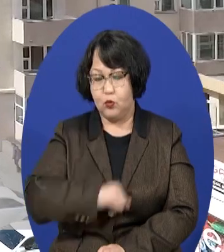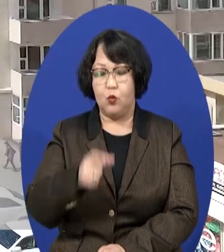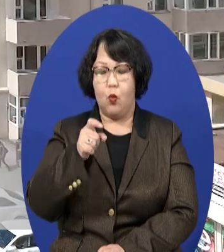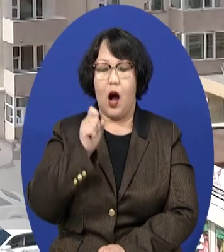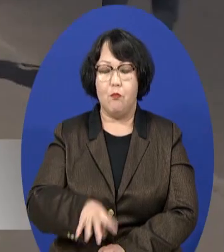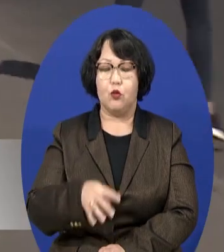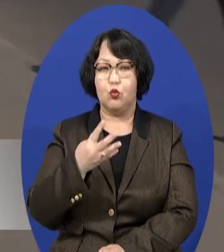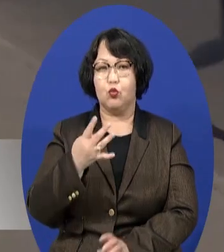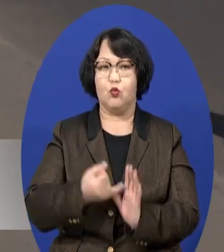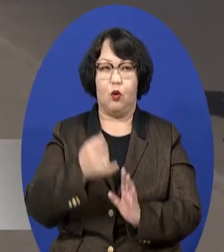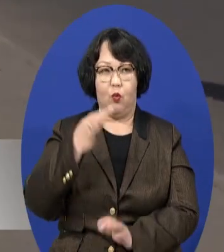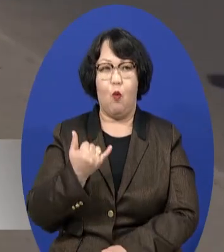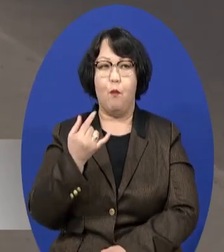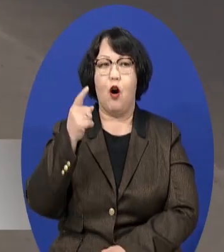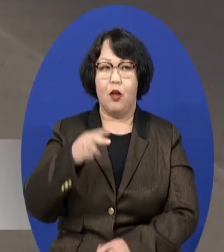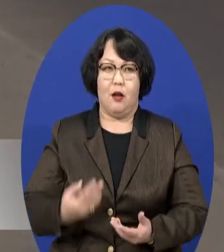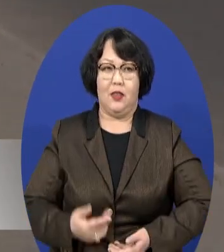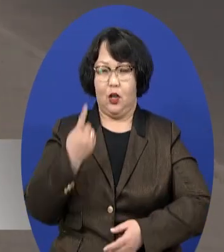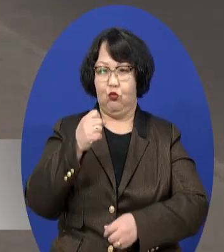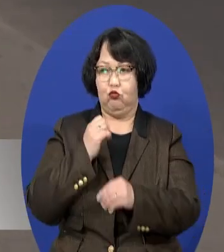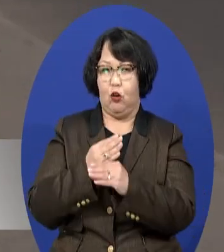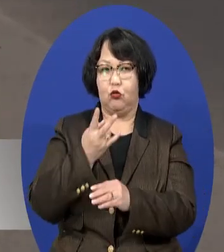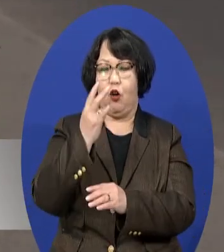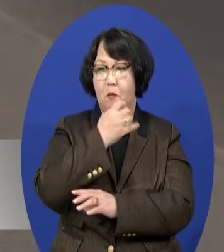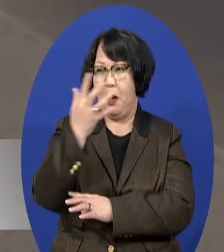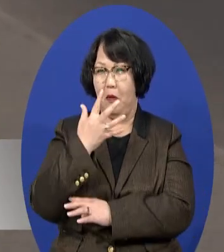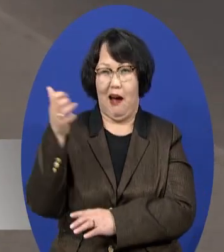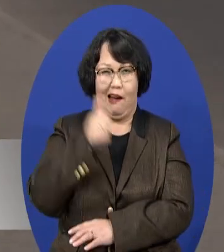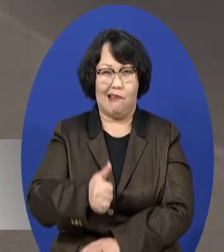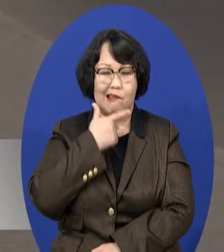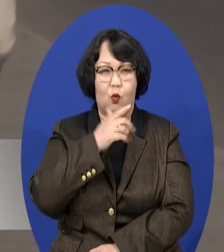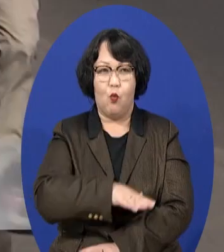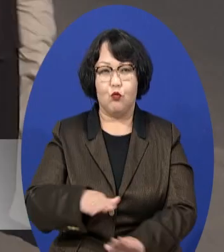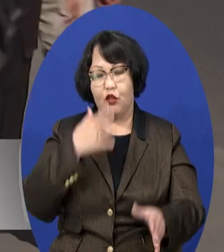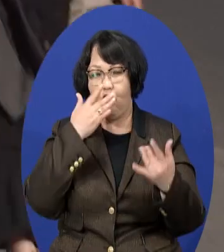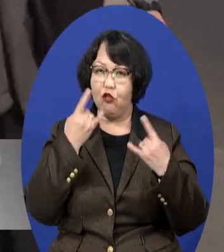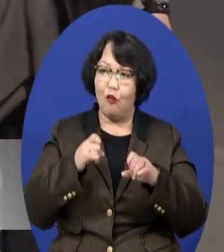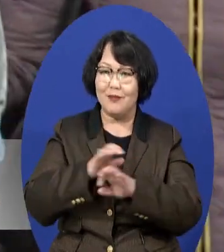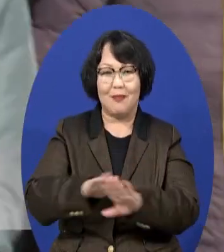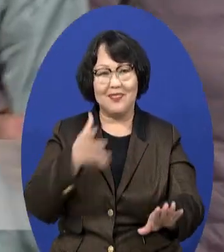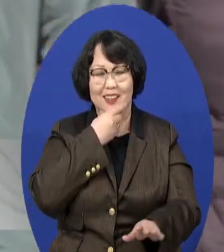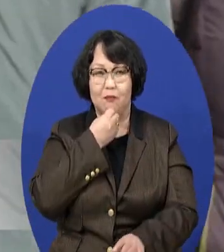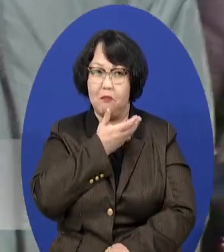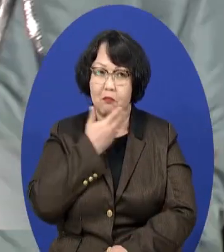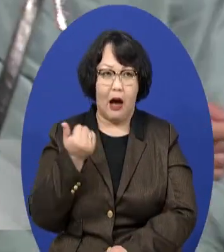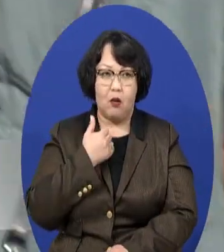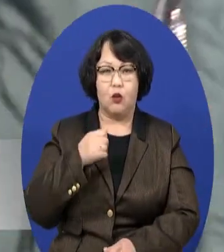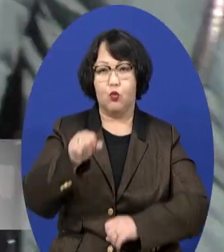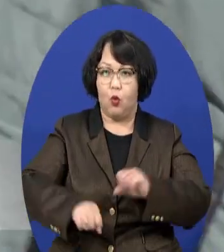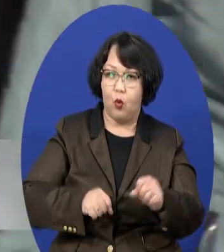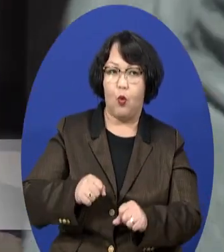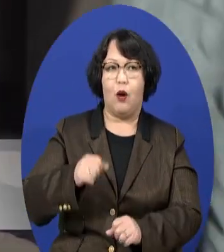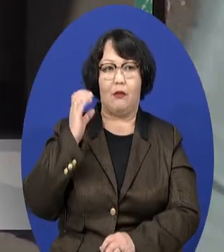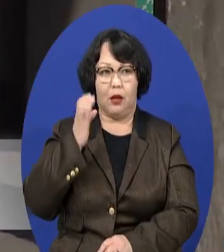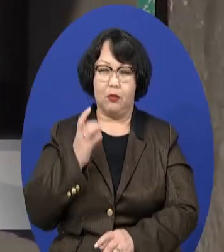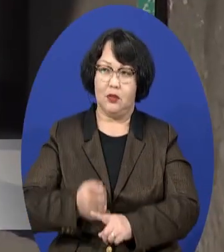нийслэлд амьдардаг судалгаа бий. Нэг хүнд ногдох ногоон байгууламж хангалтгүй, мөн хүүхдийн тоглоомын талбай, нийтийн тээвэр, дуун замыг нэмж байгуулах